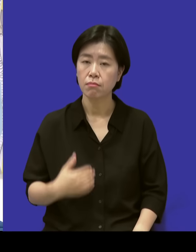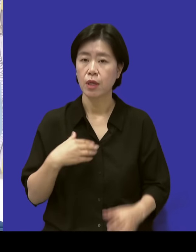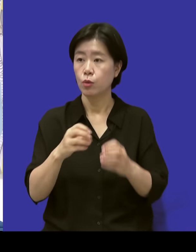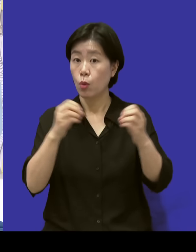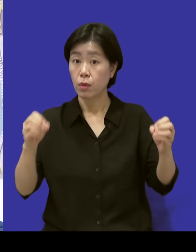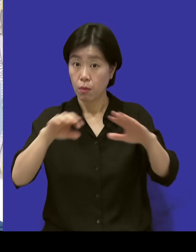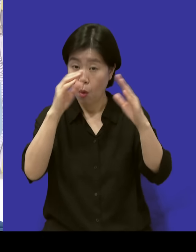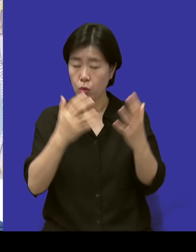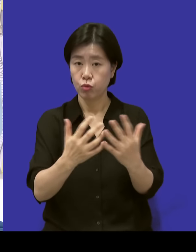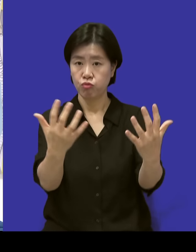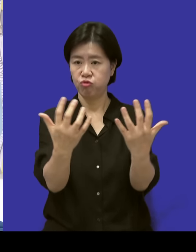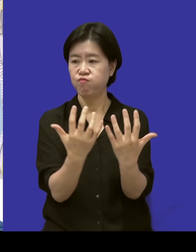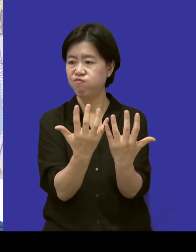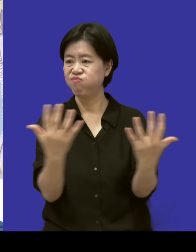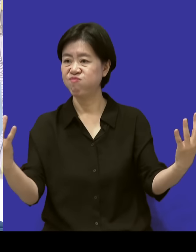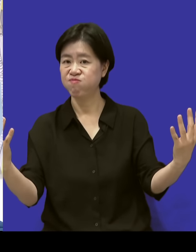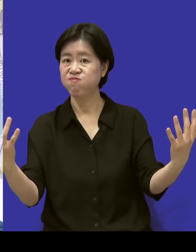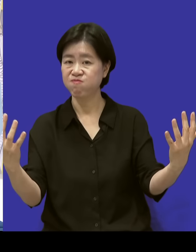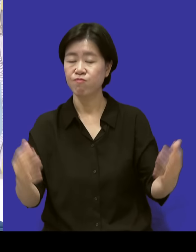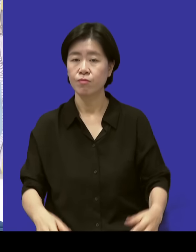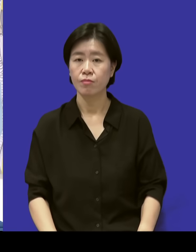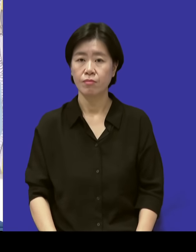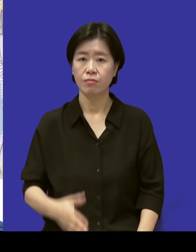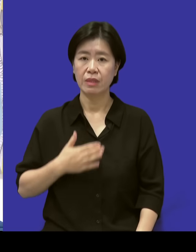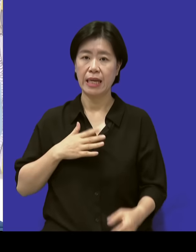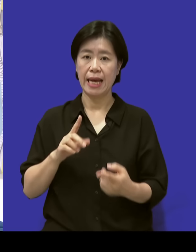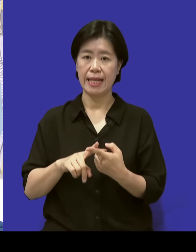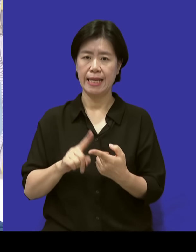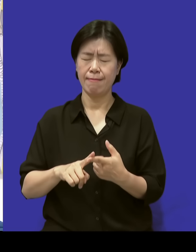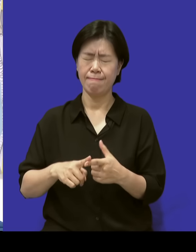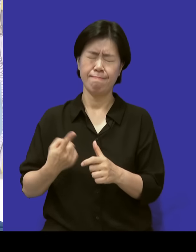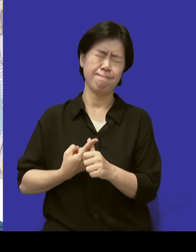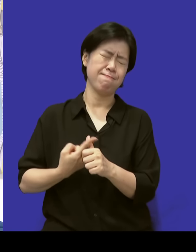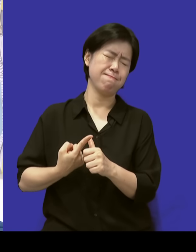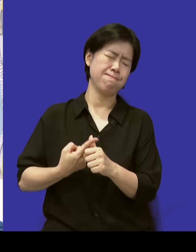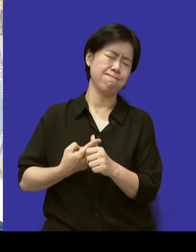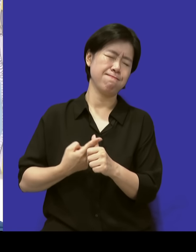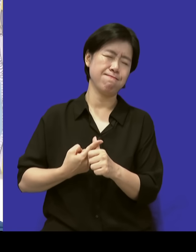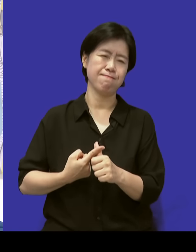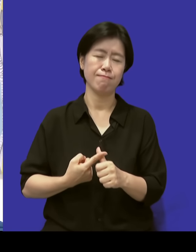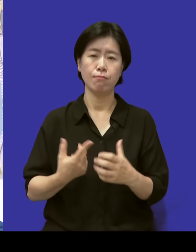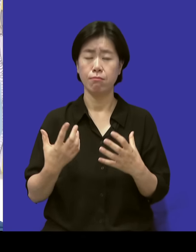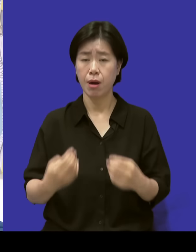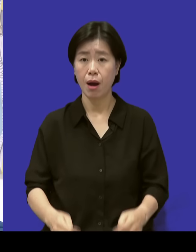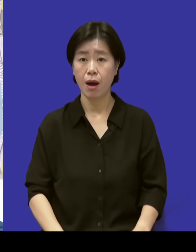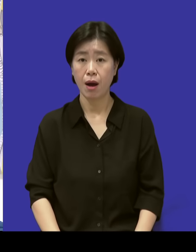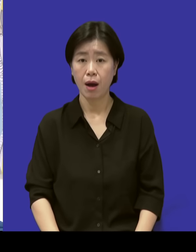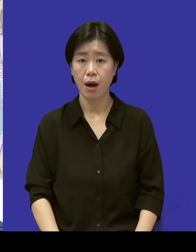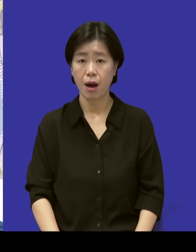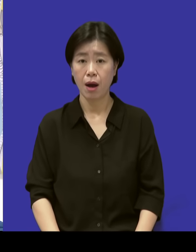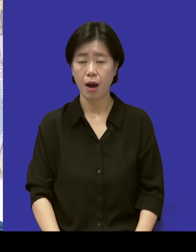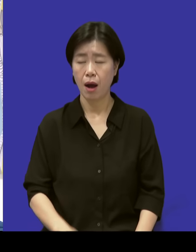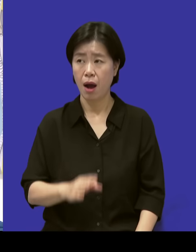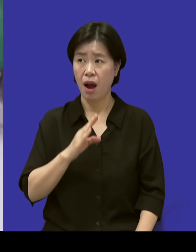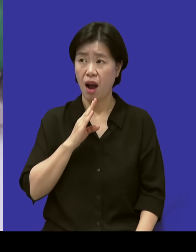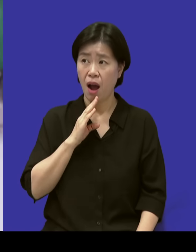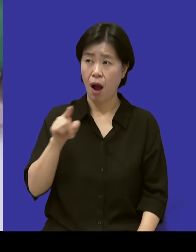잡으면서 이제 연대 책임을 묻는 식으로 동기들 앞에서 막 꾸사리를 주시고 막 그러니까 그 사람이 너무